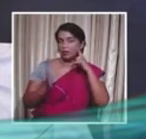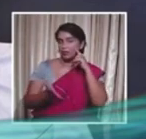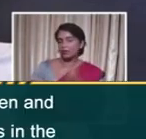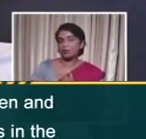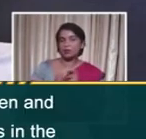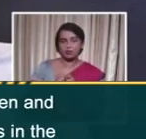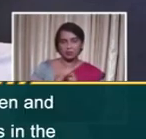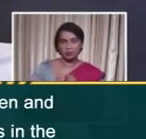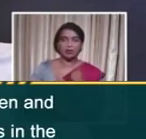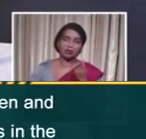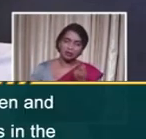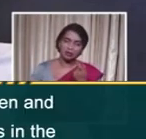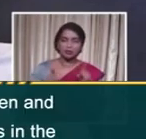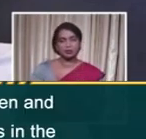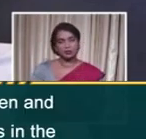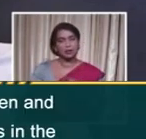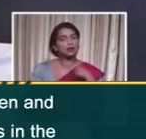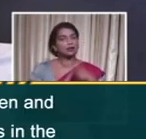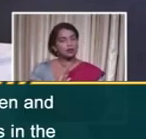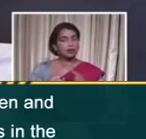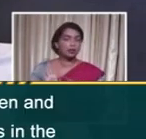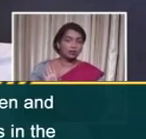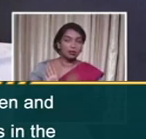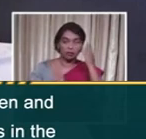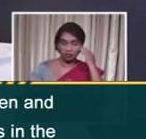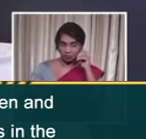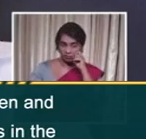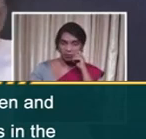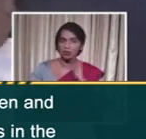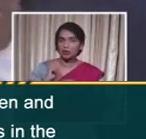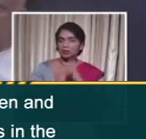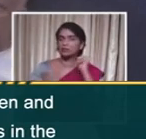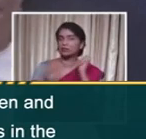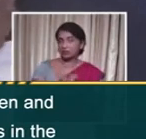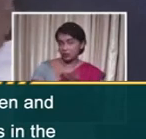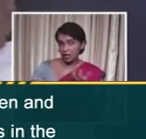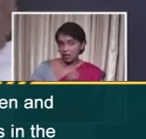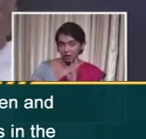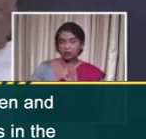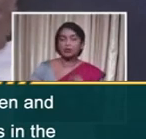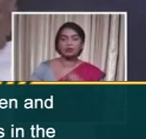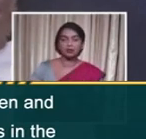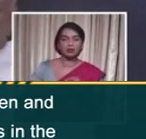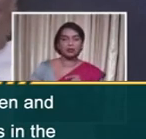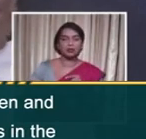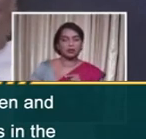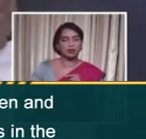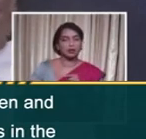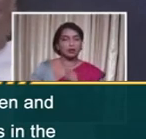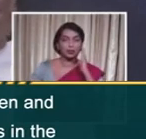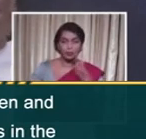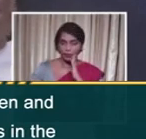තත්වයකද කියලා. ආර්ථික වශයෙන් රටේ තරුණ තරුණියන් ක්‍රමයේ වෙනසක් ඉල්ලනවා. අපිට